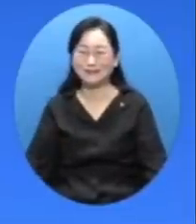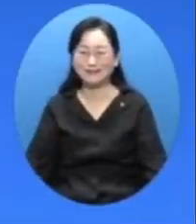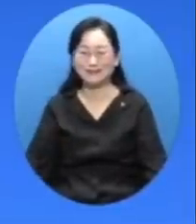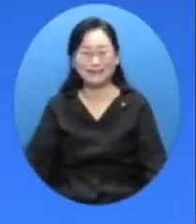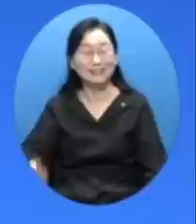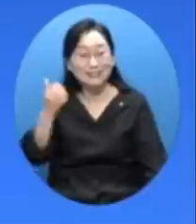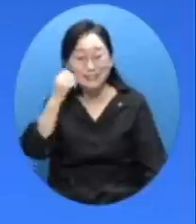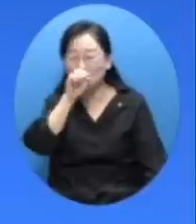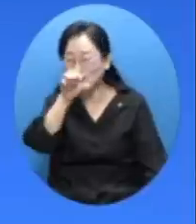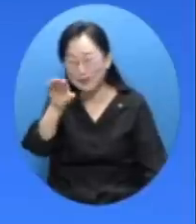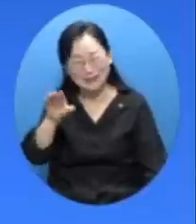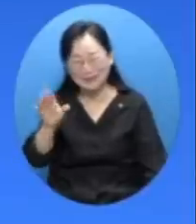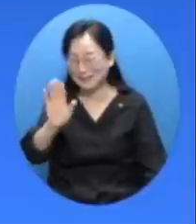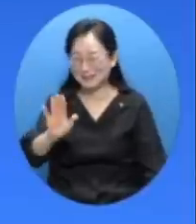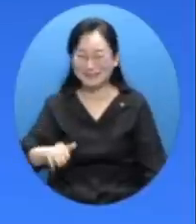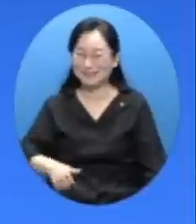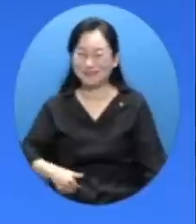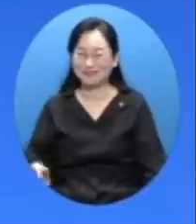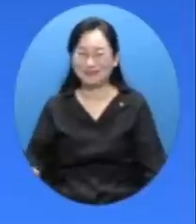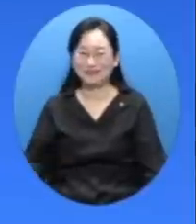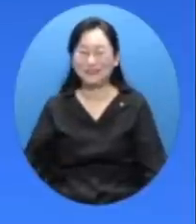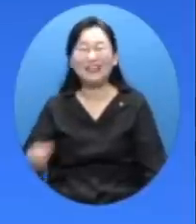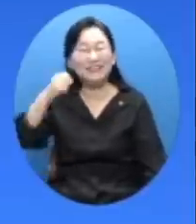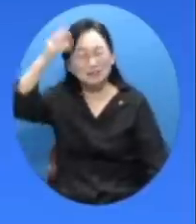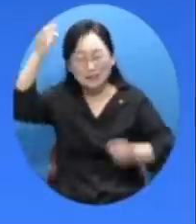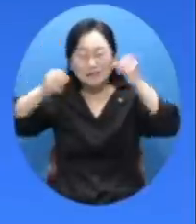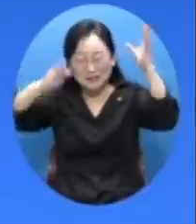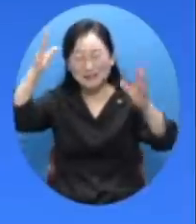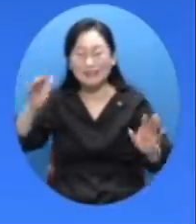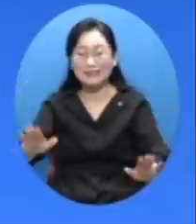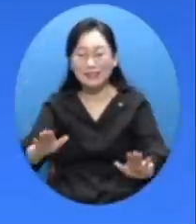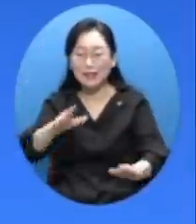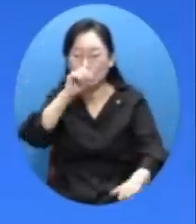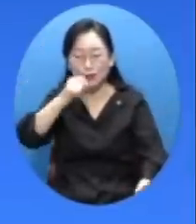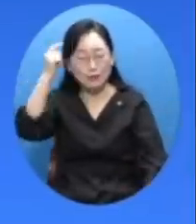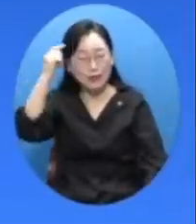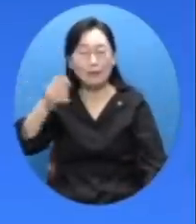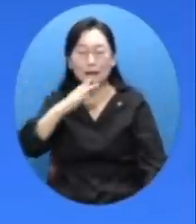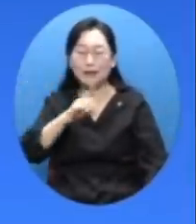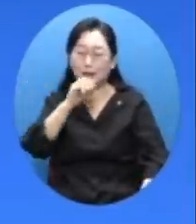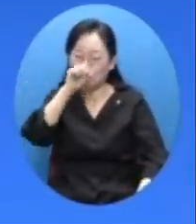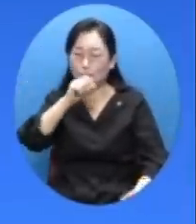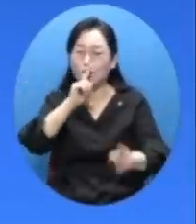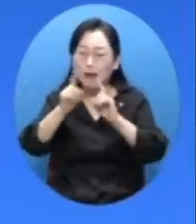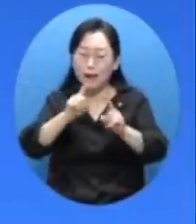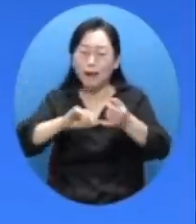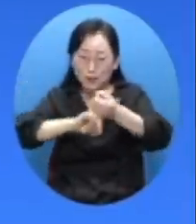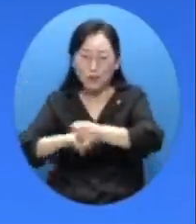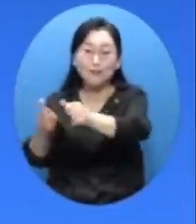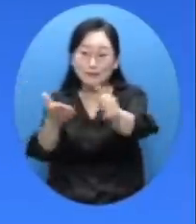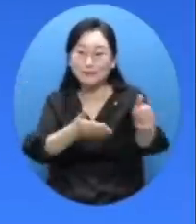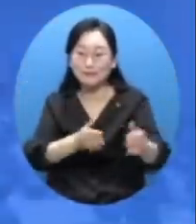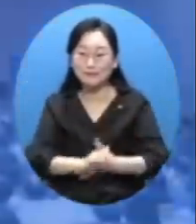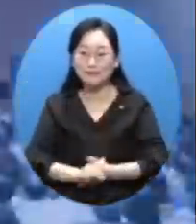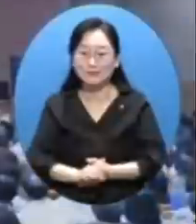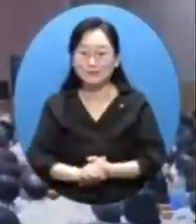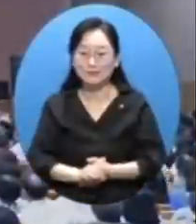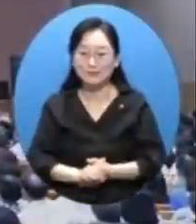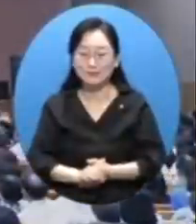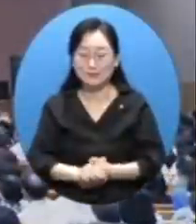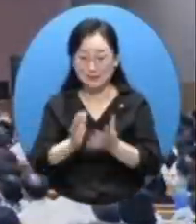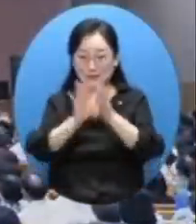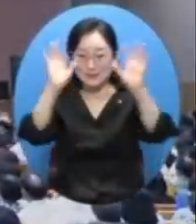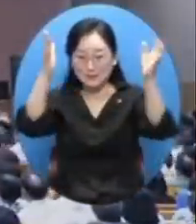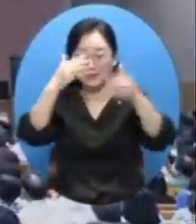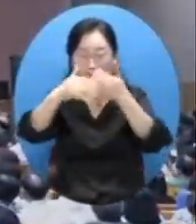그분들을 누구라고 말씀하지 않고 다 잊어버렸으니까 이제는 좋은 생각만 하고 좋은 말만 하는 우리 모두가 되기를 간절히 바랍니다.